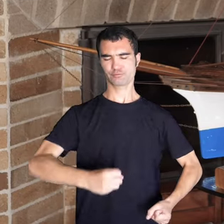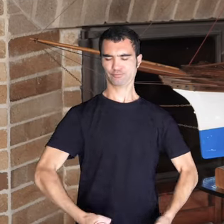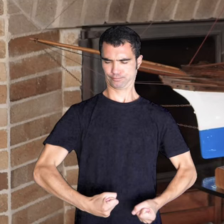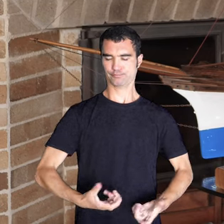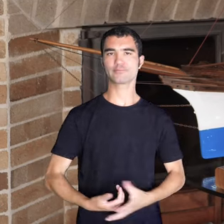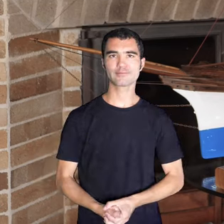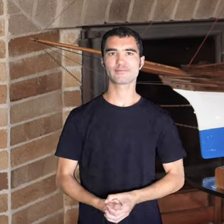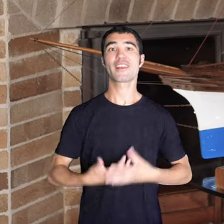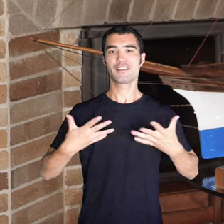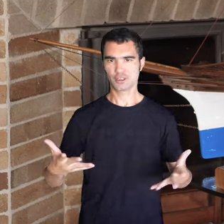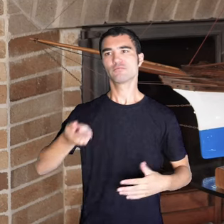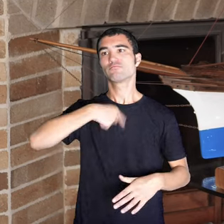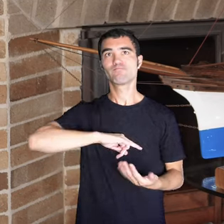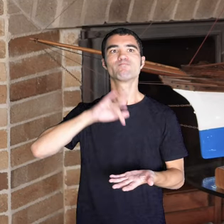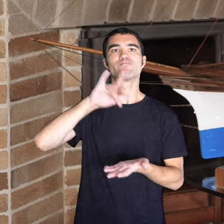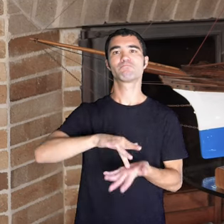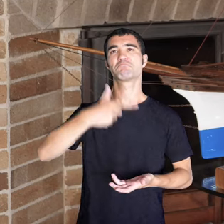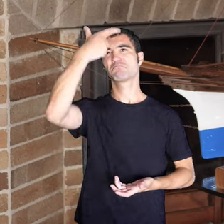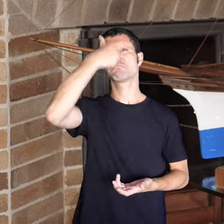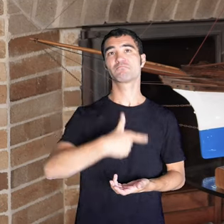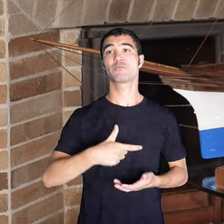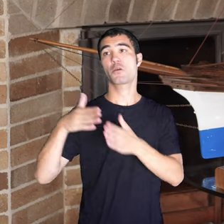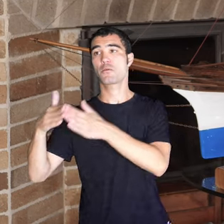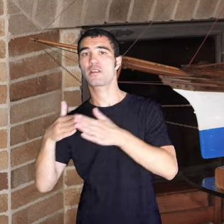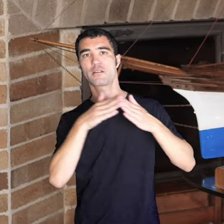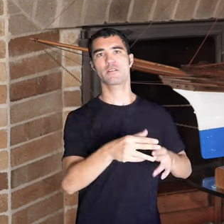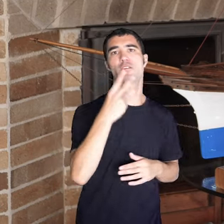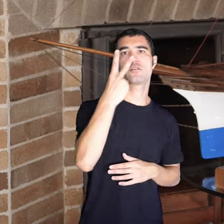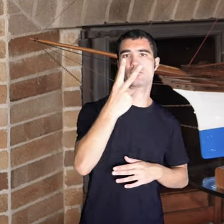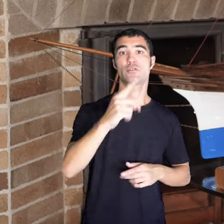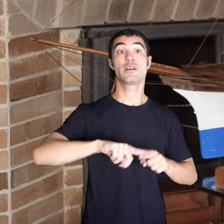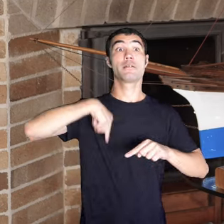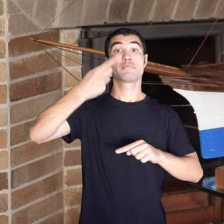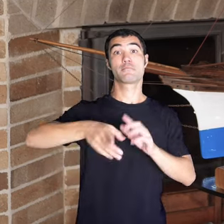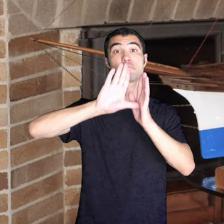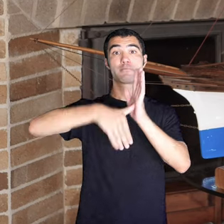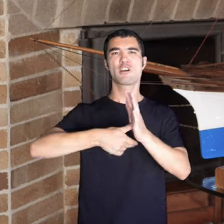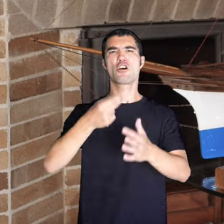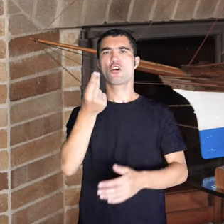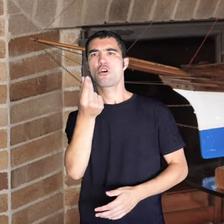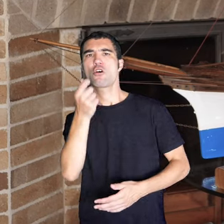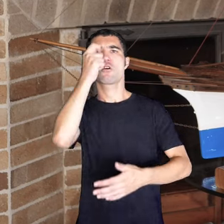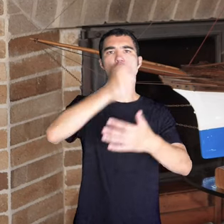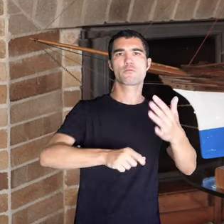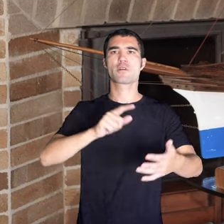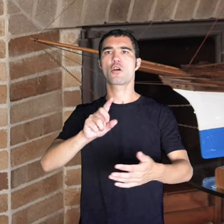I així varen començar, que ja tenien aquestes dues barques, i més tard encara en compraren una